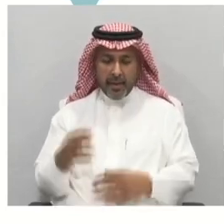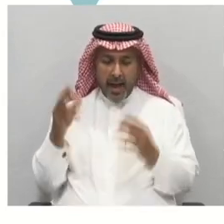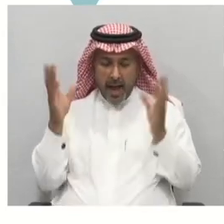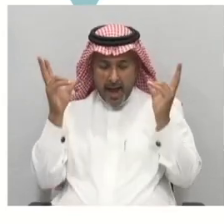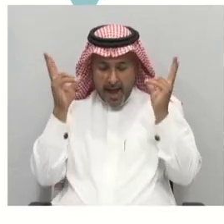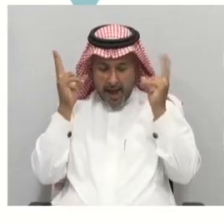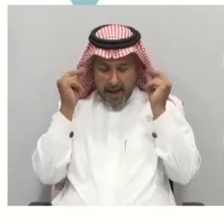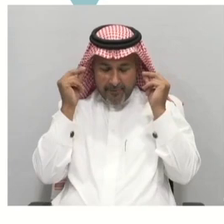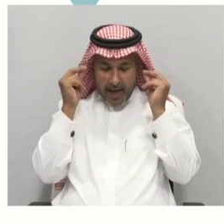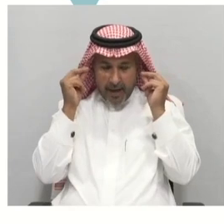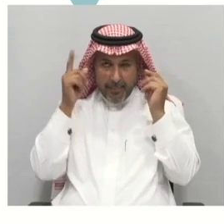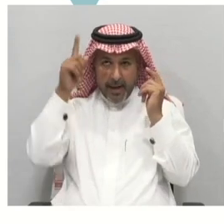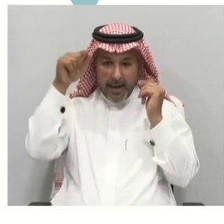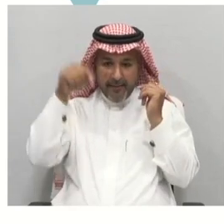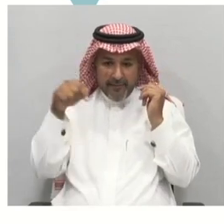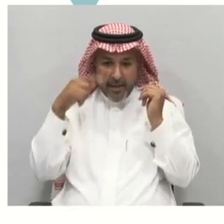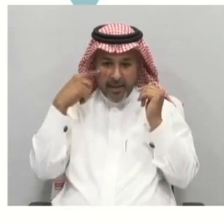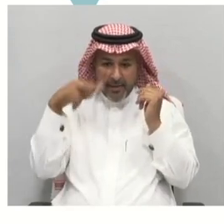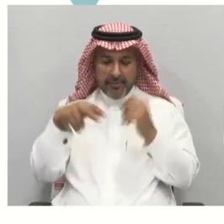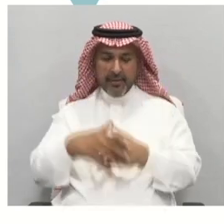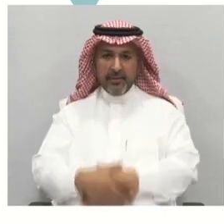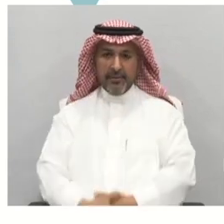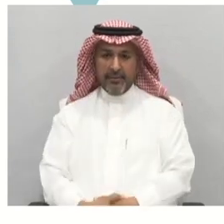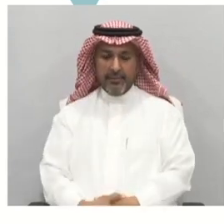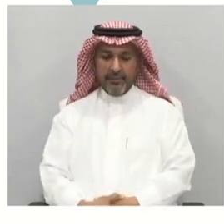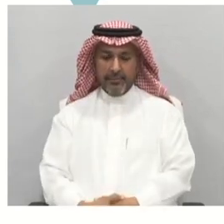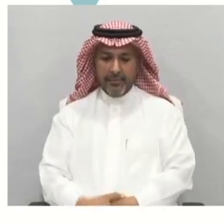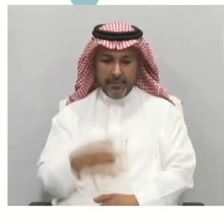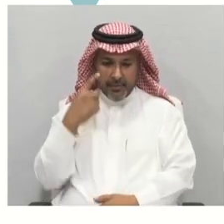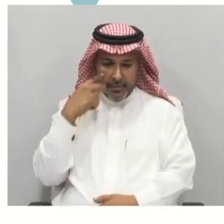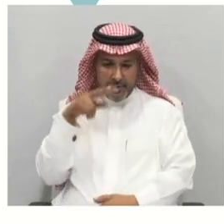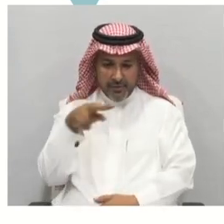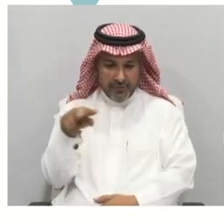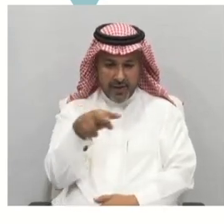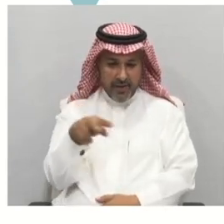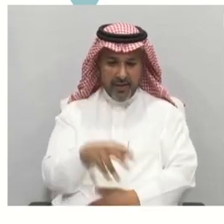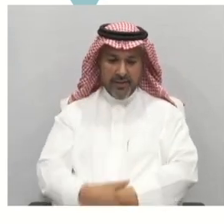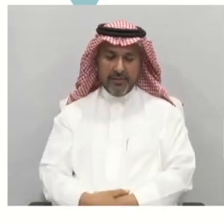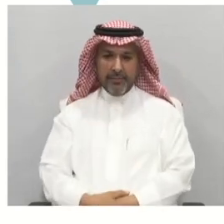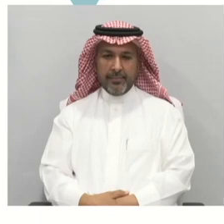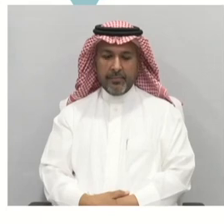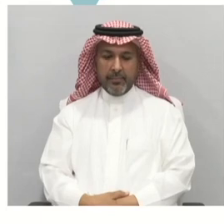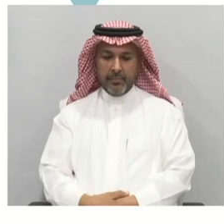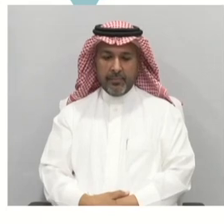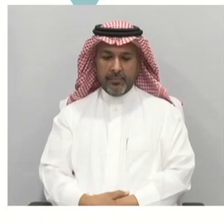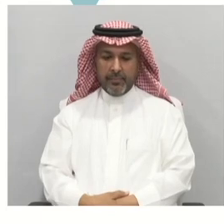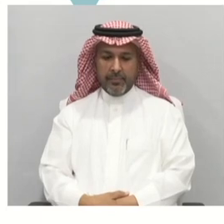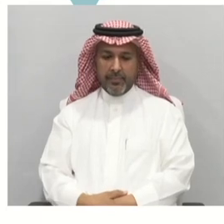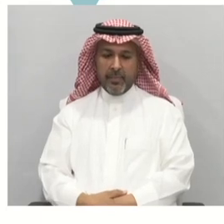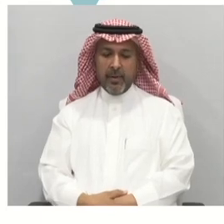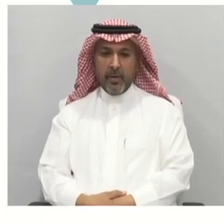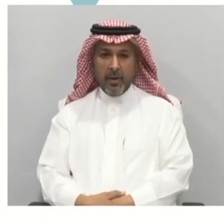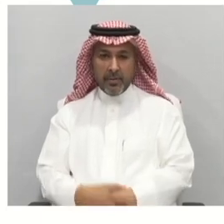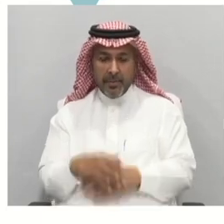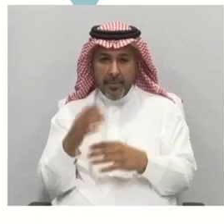ترون على الشاشه هذا الكلام المهم انظروا فيه وركزوا فيه اخواني واخواتي هذا هو الكلام